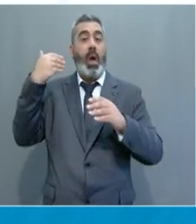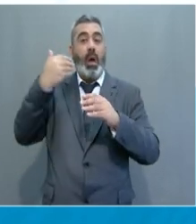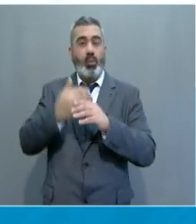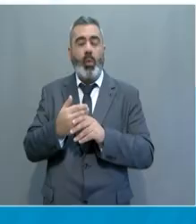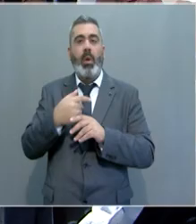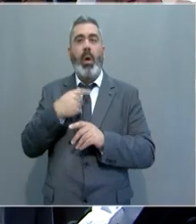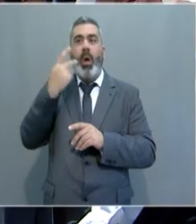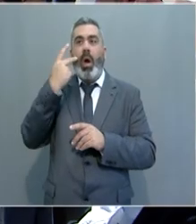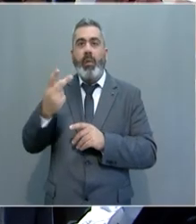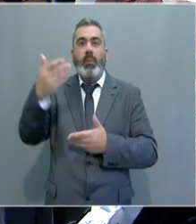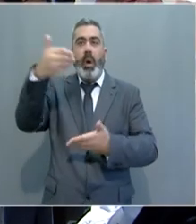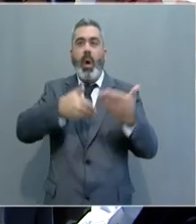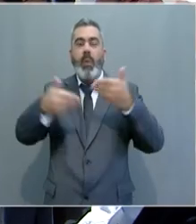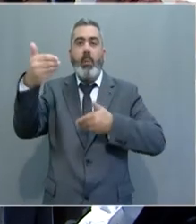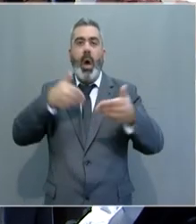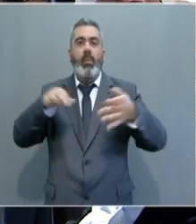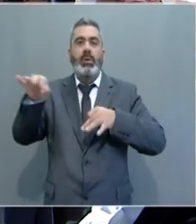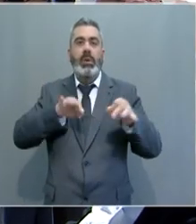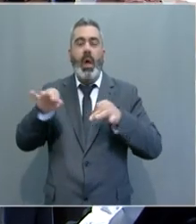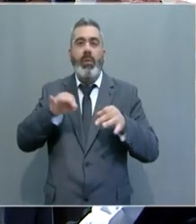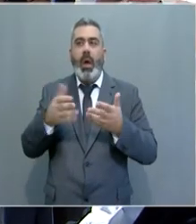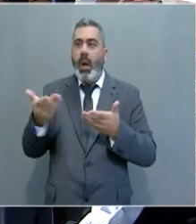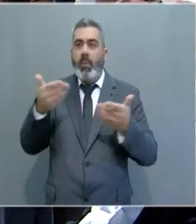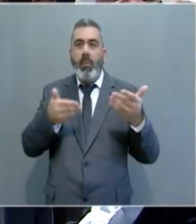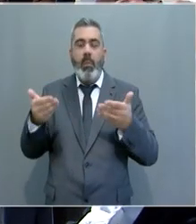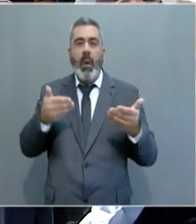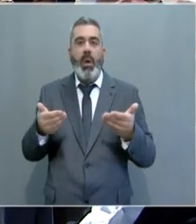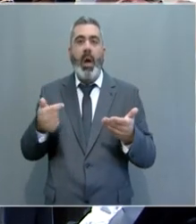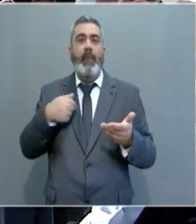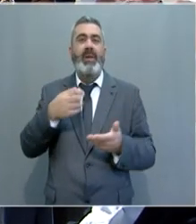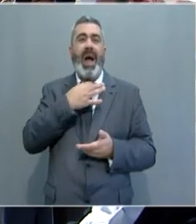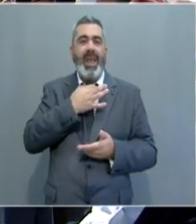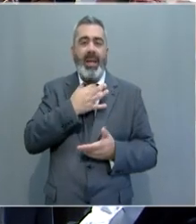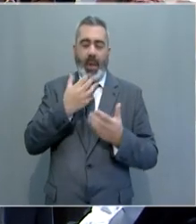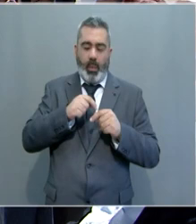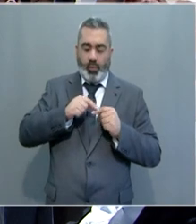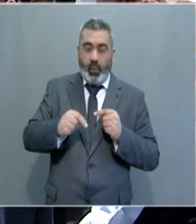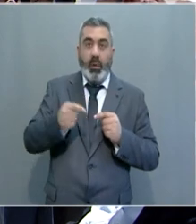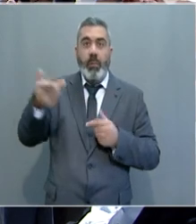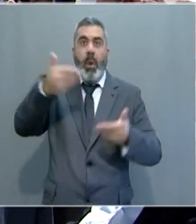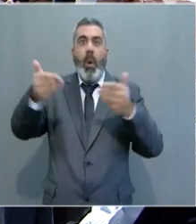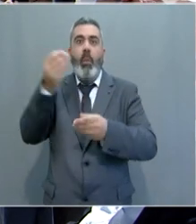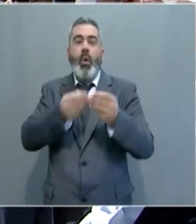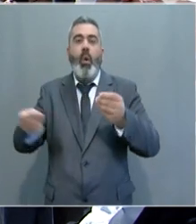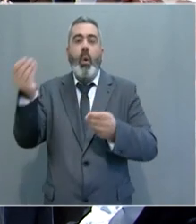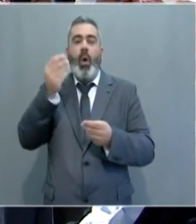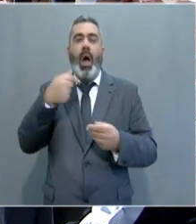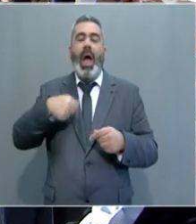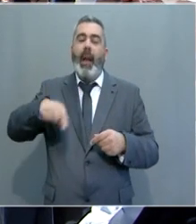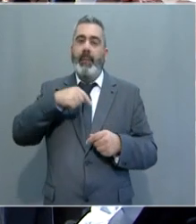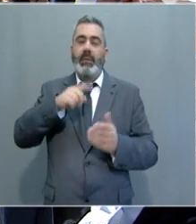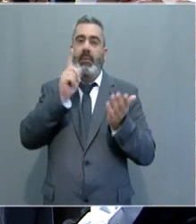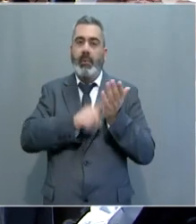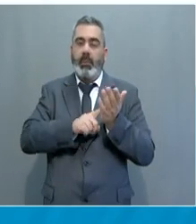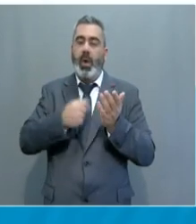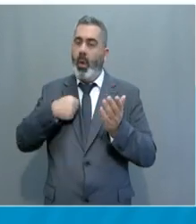περισσότερα σχέδια ισχύως ΑΠΕ από αυτά που έχουμε ανάγκη ως χώρα. Οπότε αυτό το οποίο οφείλουμε να κάνουμε αυτή τη στιγμή και αυτή είναι η κατεύθυνση που